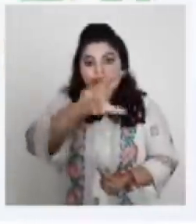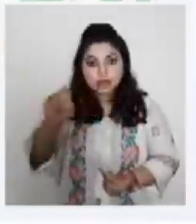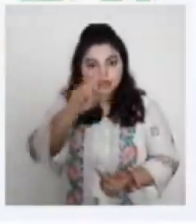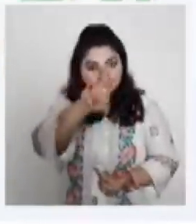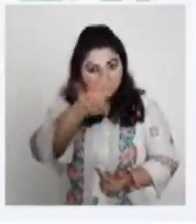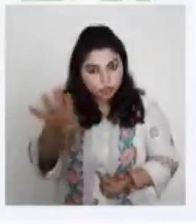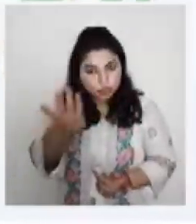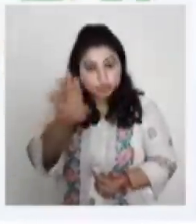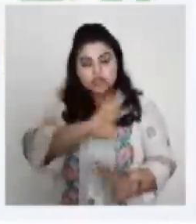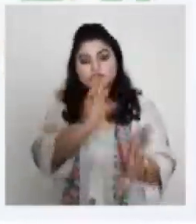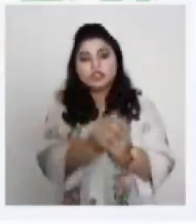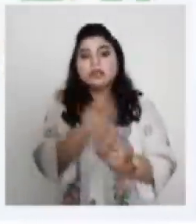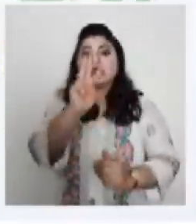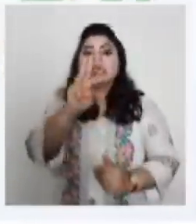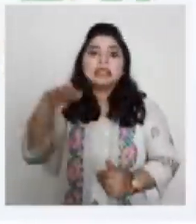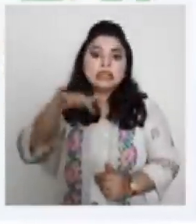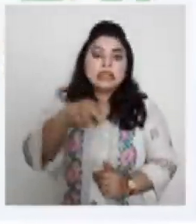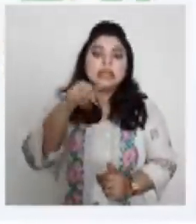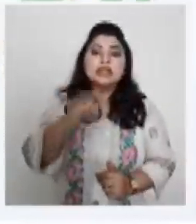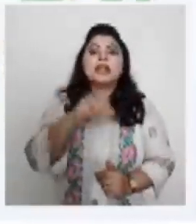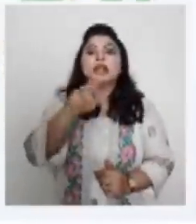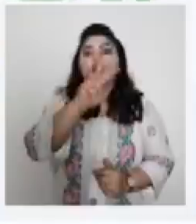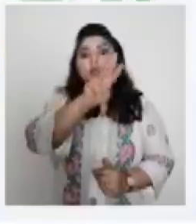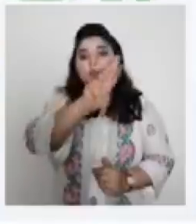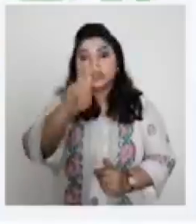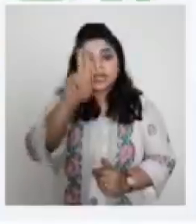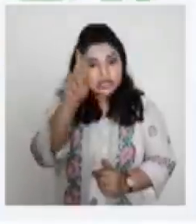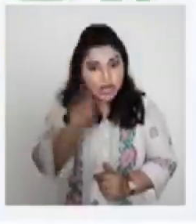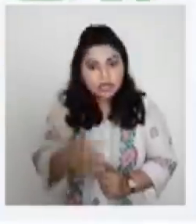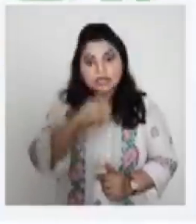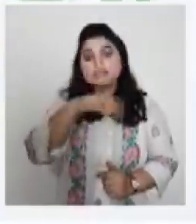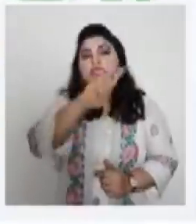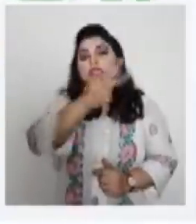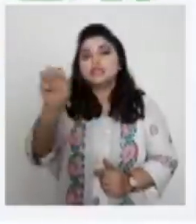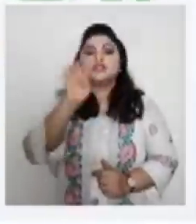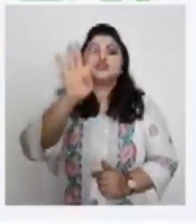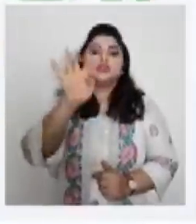কোয়ারেন্টাইনে গত ২৪ ঘন্টায় নতুন করে ২,৮২১ জন, এ পর্যন্ত কোয়ারেন্টাইন